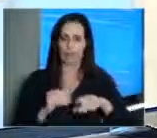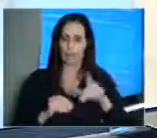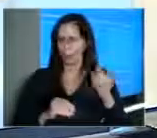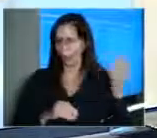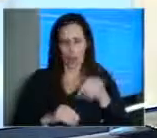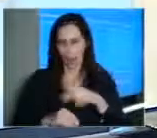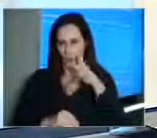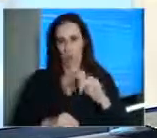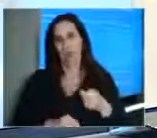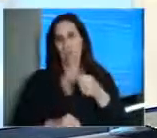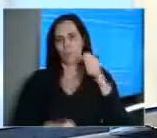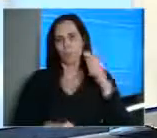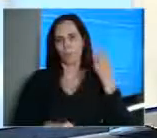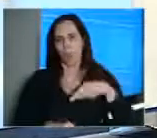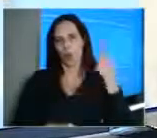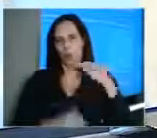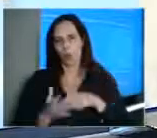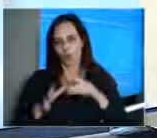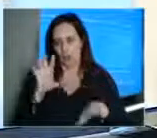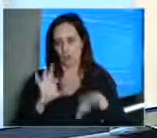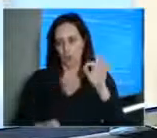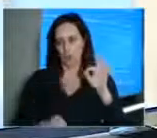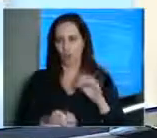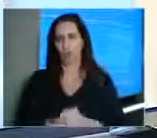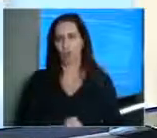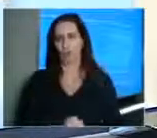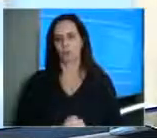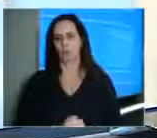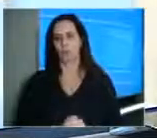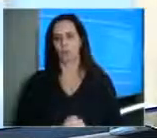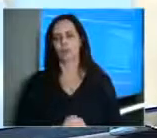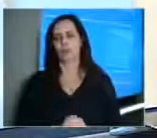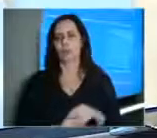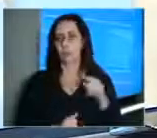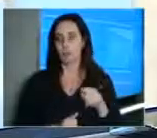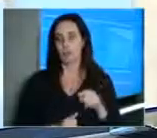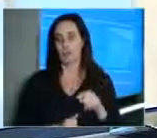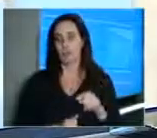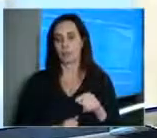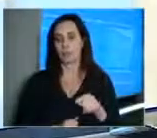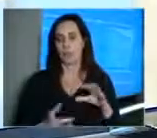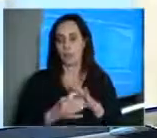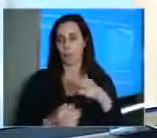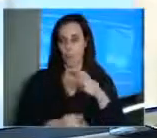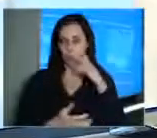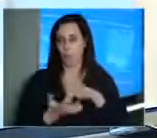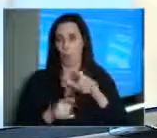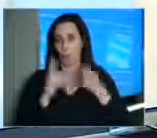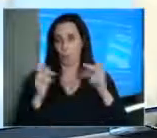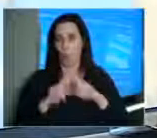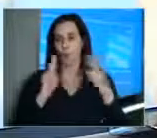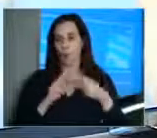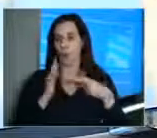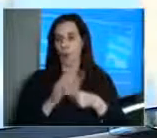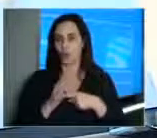שהם לא יבואו לבקר דווקא ביום האחד הזה, כדי לשלשל את הפתק. וזה מחבר אותנו קצת לדברים שאנחנו רואים במקומות אחרים בעולם,